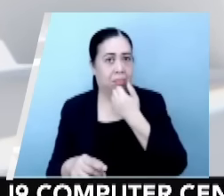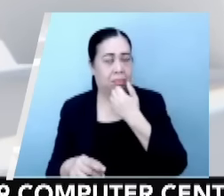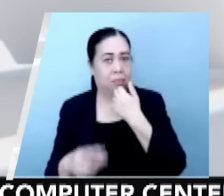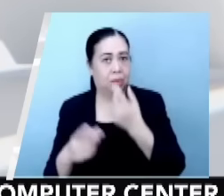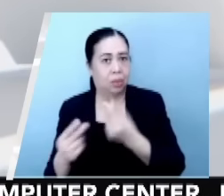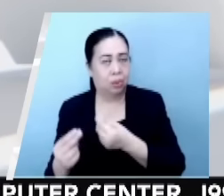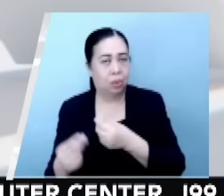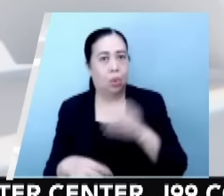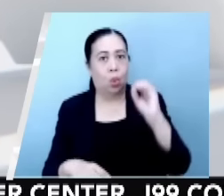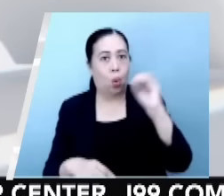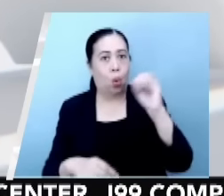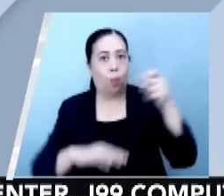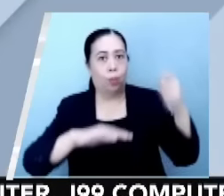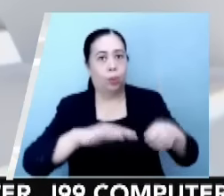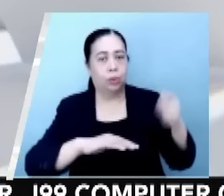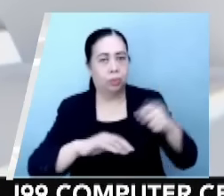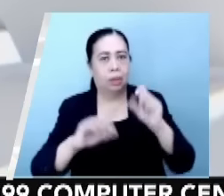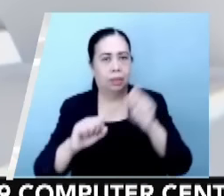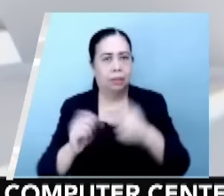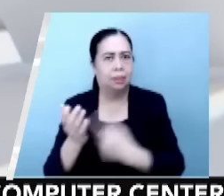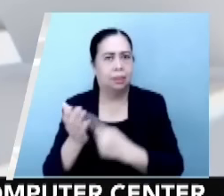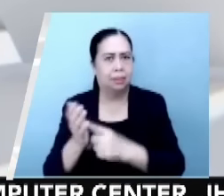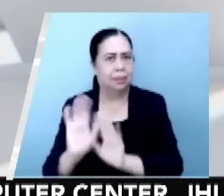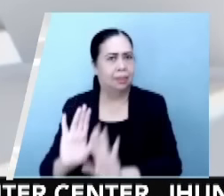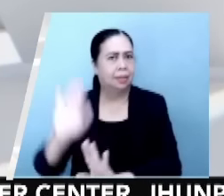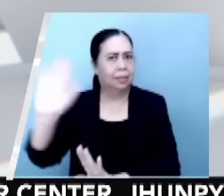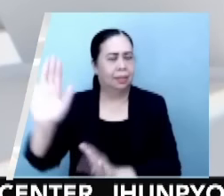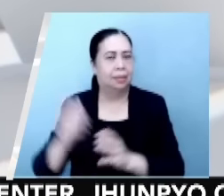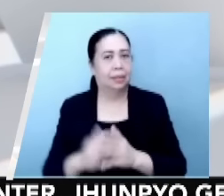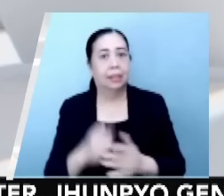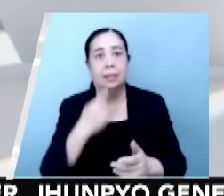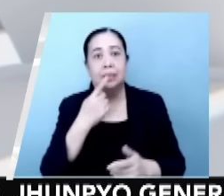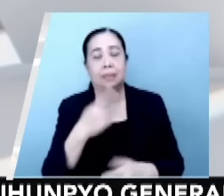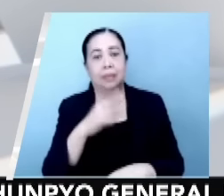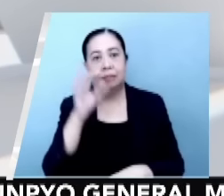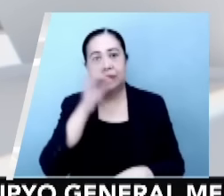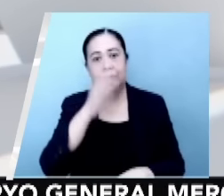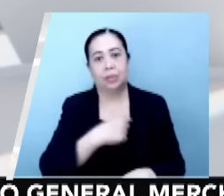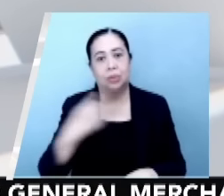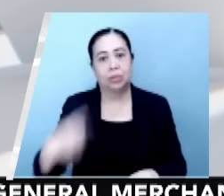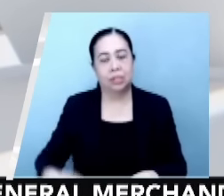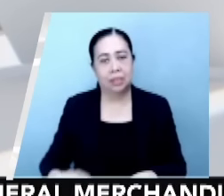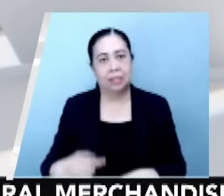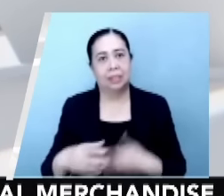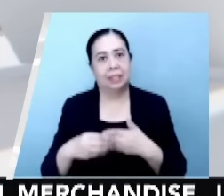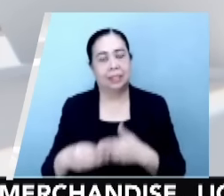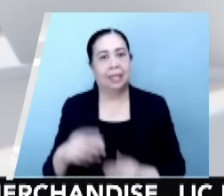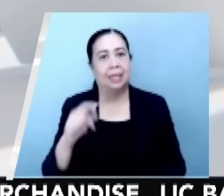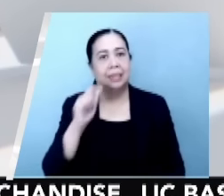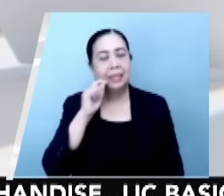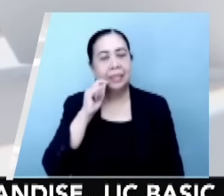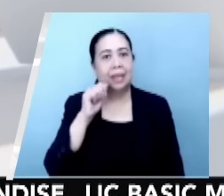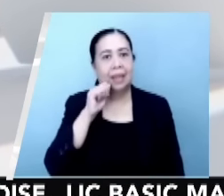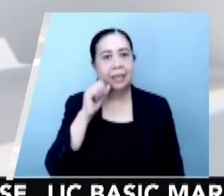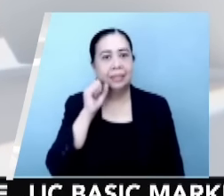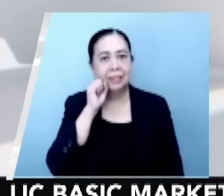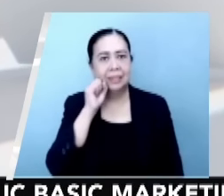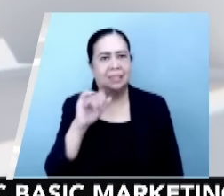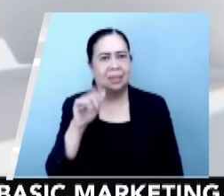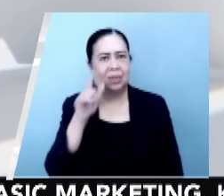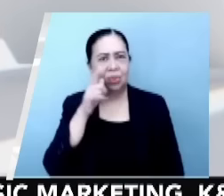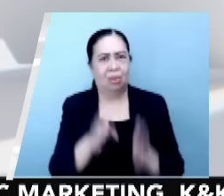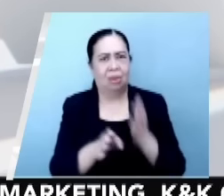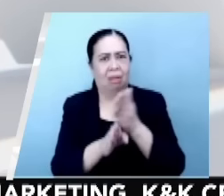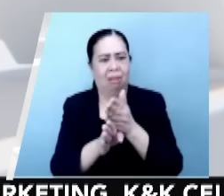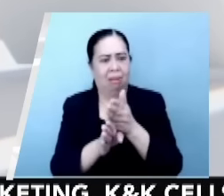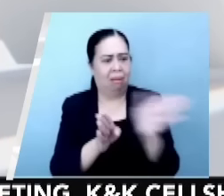ang dapat umanong tumalakay. Sabi naman ng Filipino-Chinese civic leader na si Teresita Ang Si, tila nalihis na ang